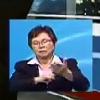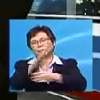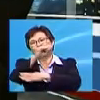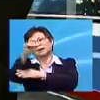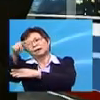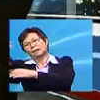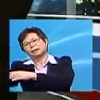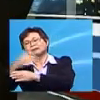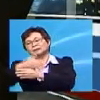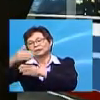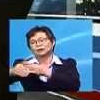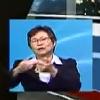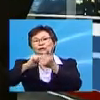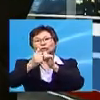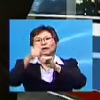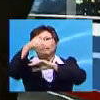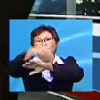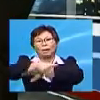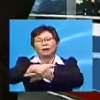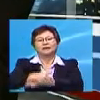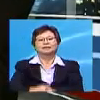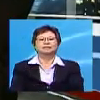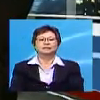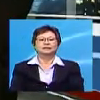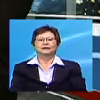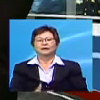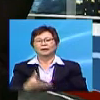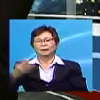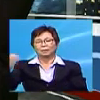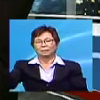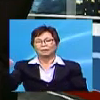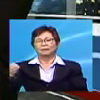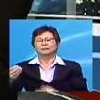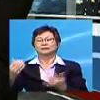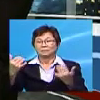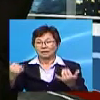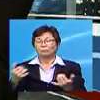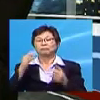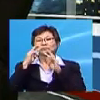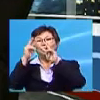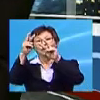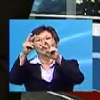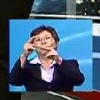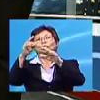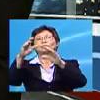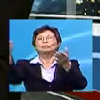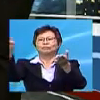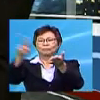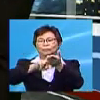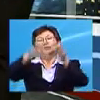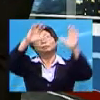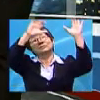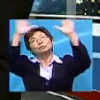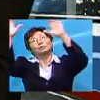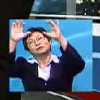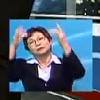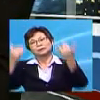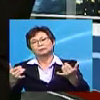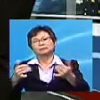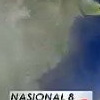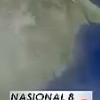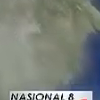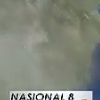baik sekian saja segmen sukan malam ini sebelum kembali bersama dengan Kamal dan juga m kita ikuti dahulu perkembangan cuaca